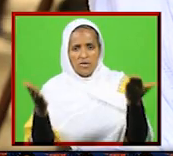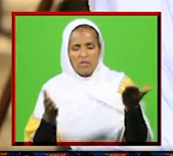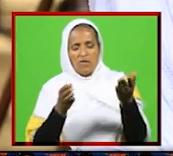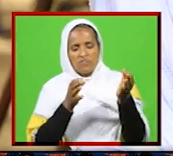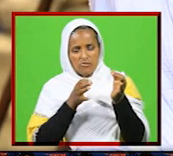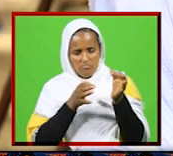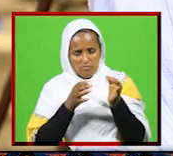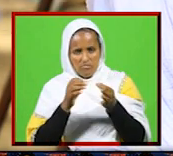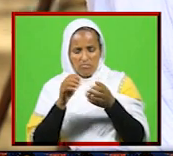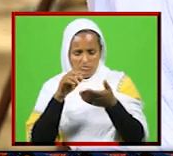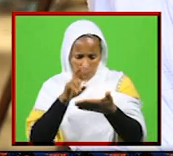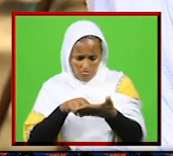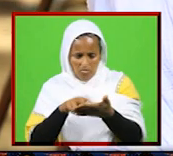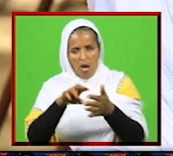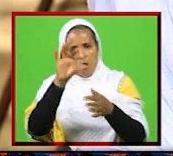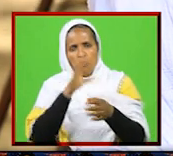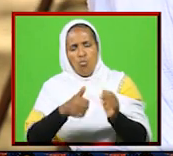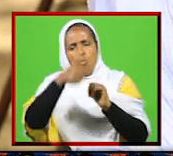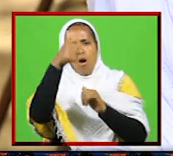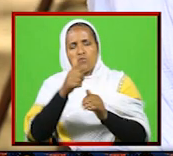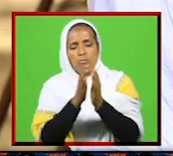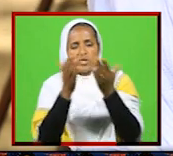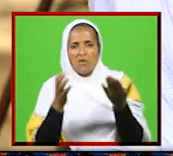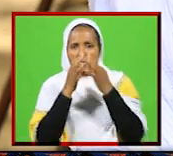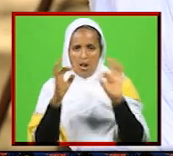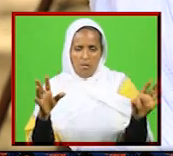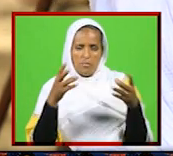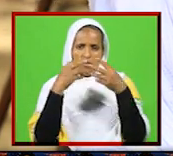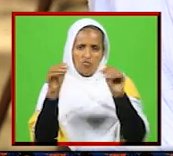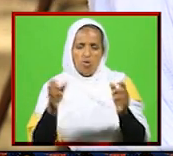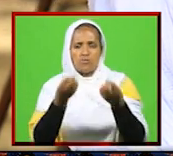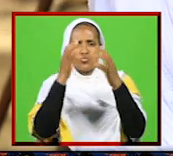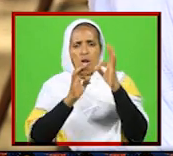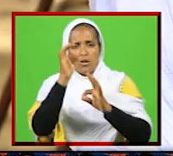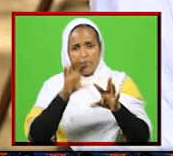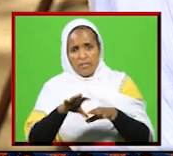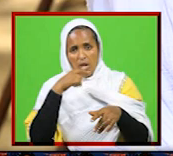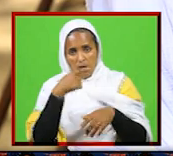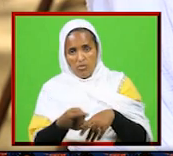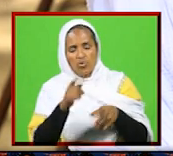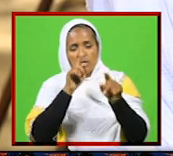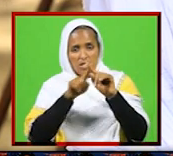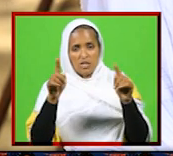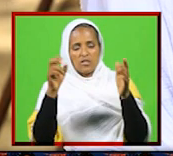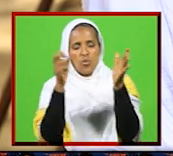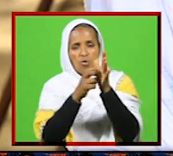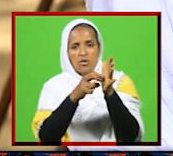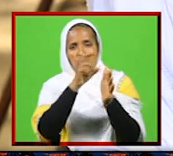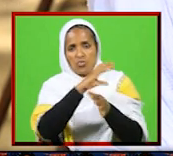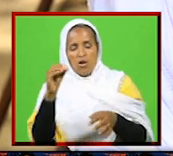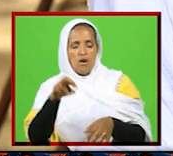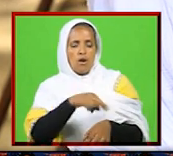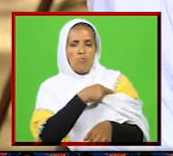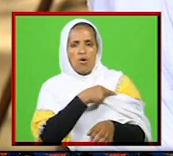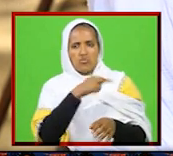ላይ መጽሐፍት ዘግበው አላገኙንም። ጠፍቷል ነበር ዋናው መጽሐፍ ብዙን ታሪክ የሚናገረው። ነገር